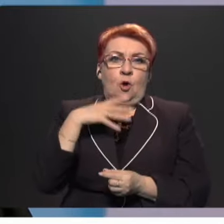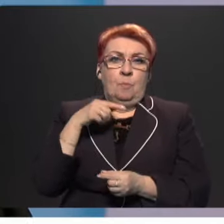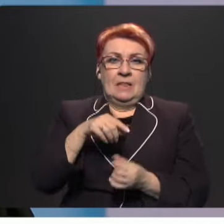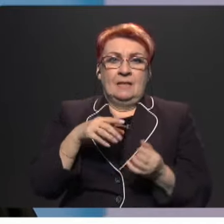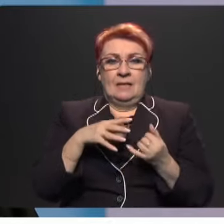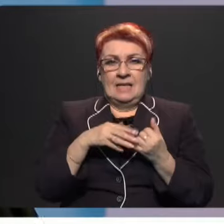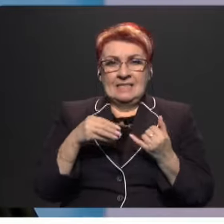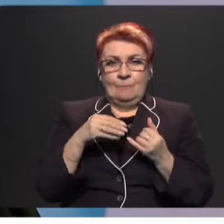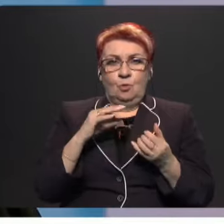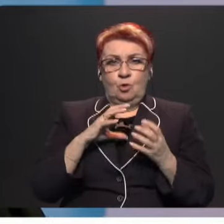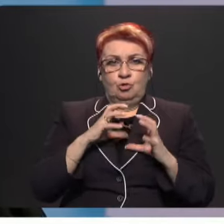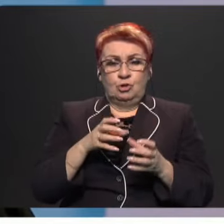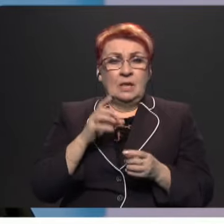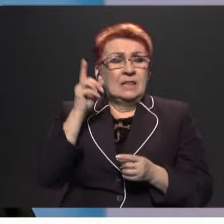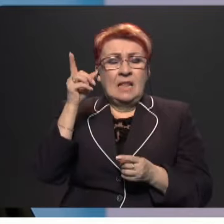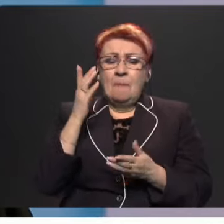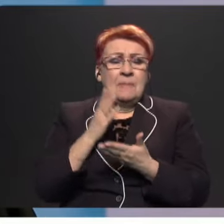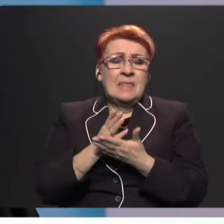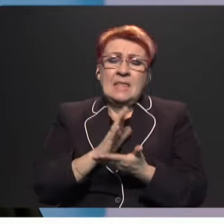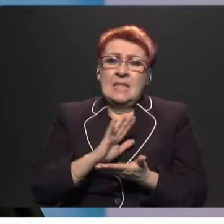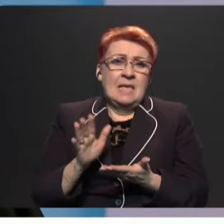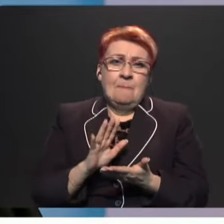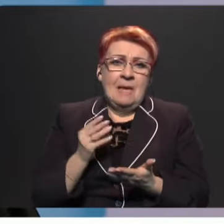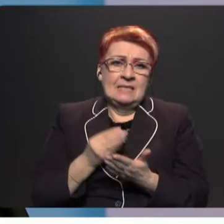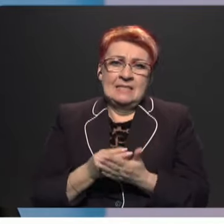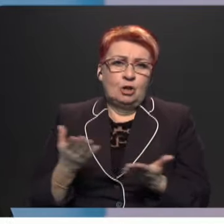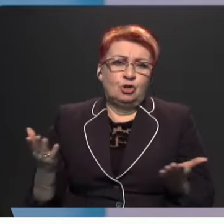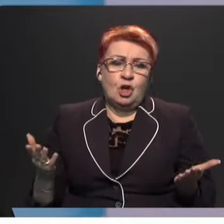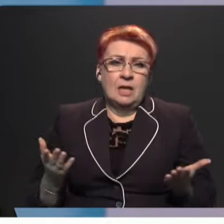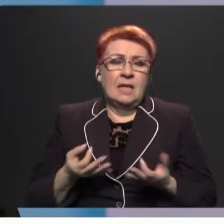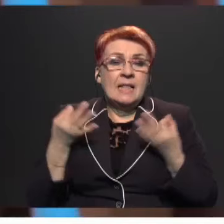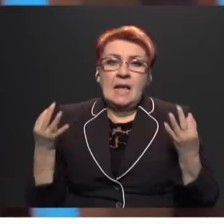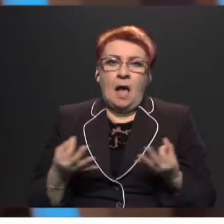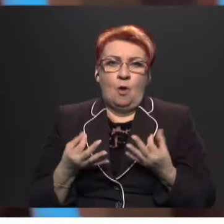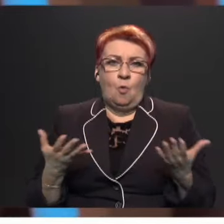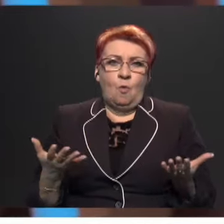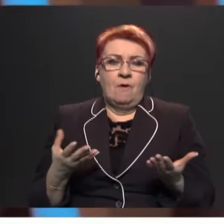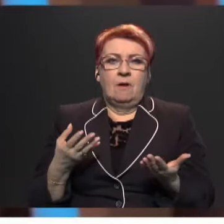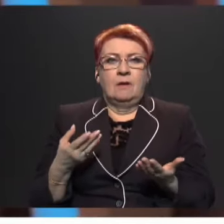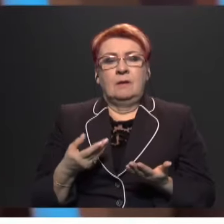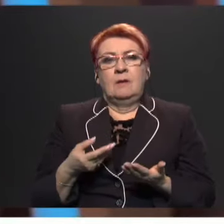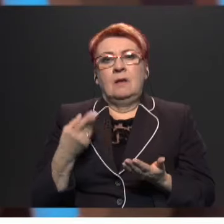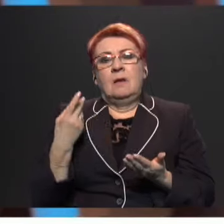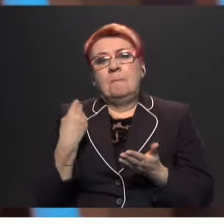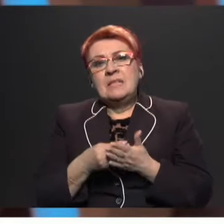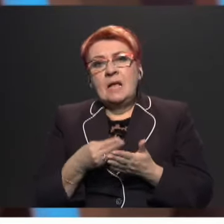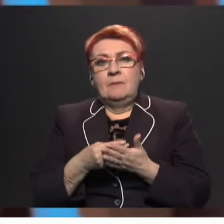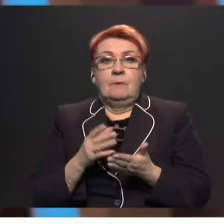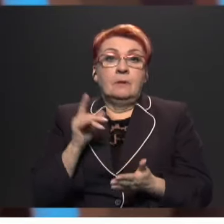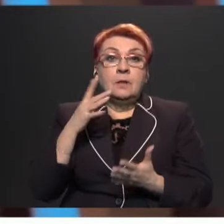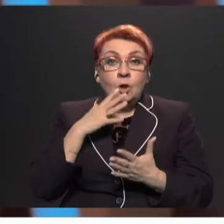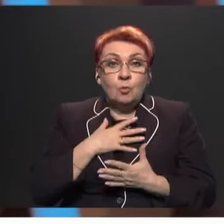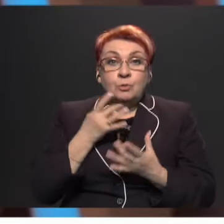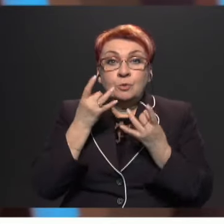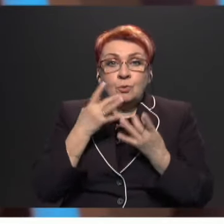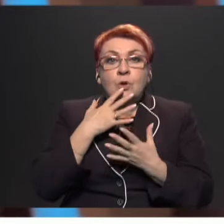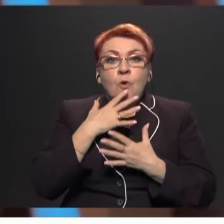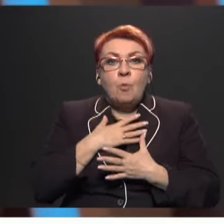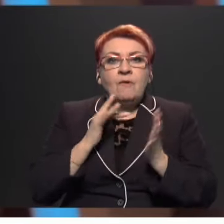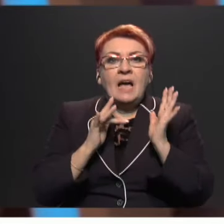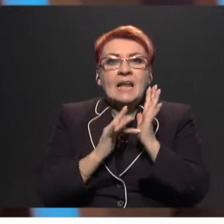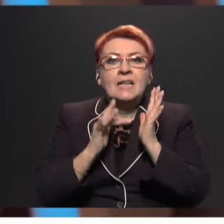земной жизни. Не имеет значения, это что-то материальное или нематериальное. Ты любишь всех любовью Христовой. И в этом